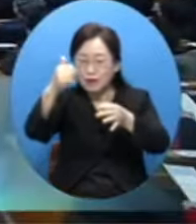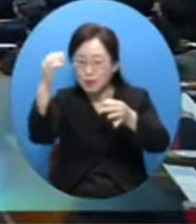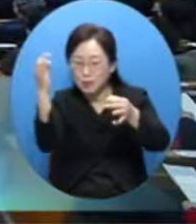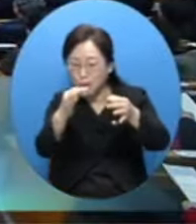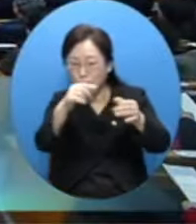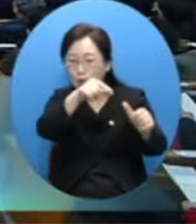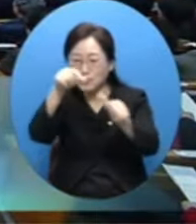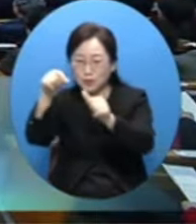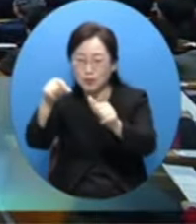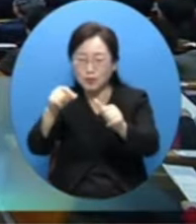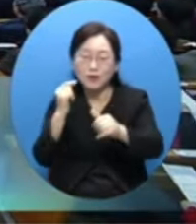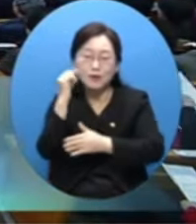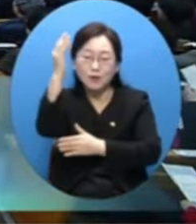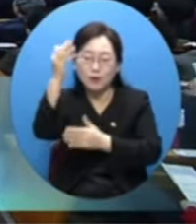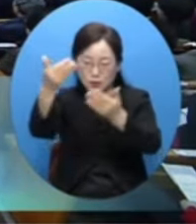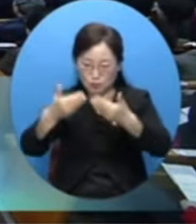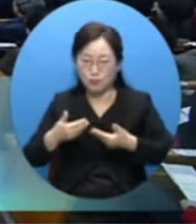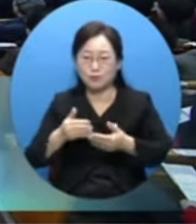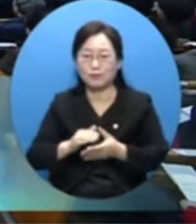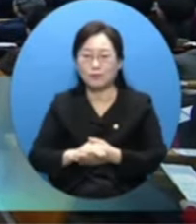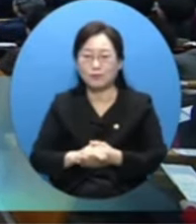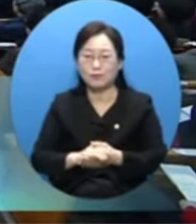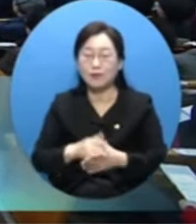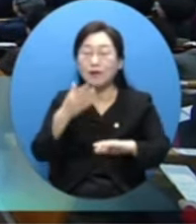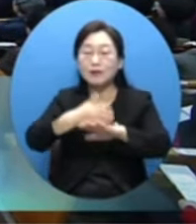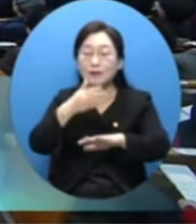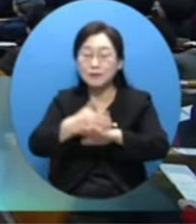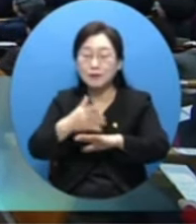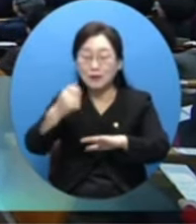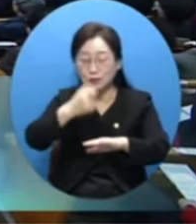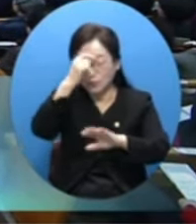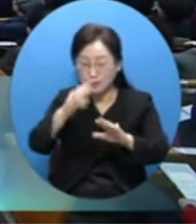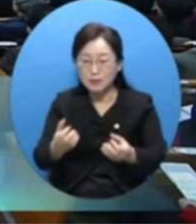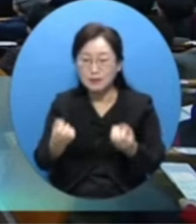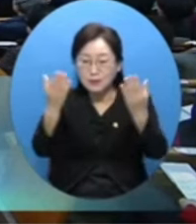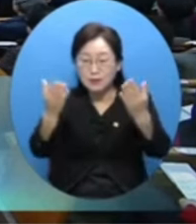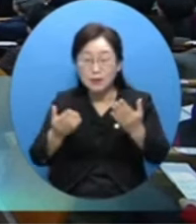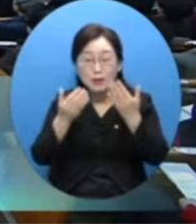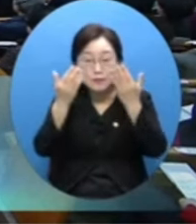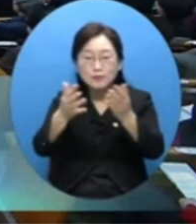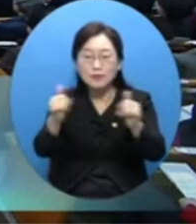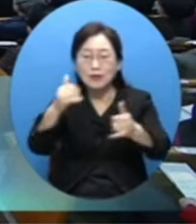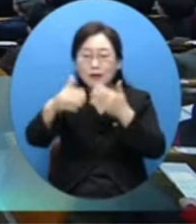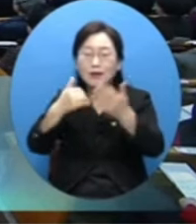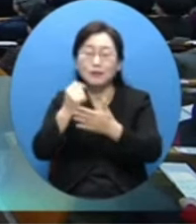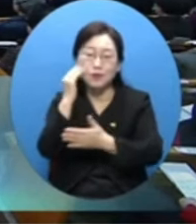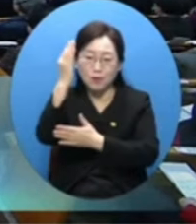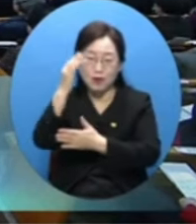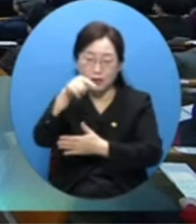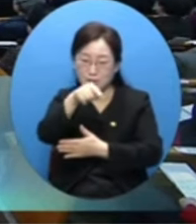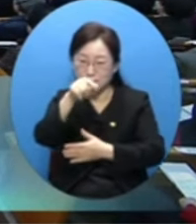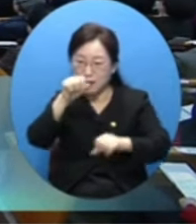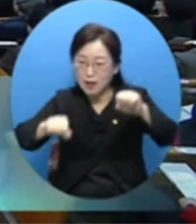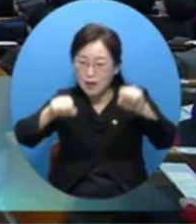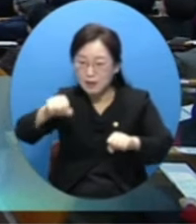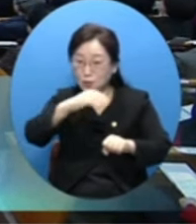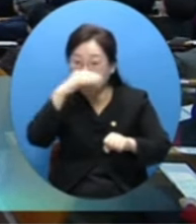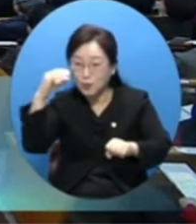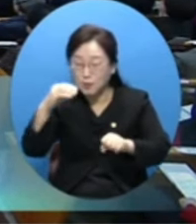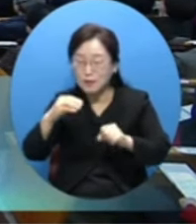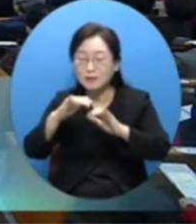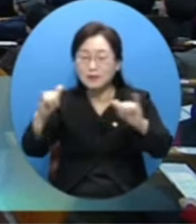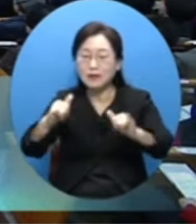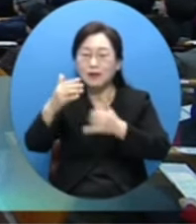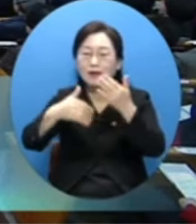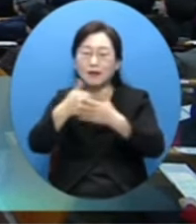나를 영화롭게 하리로다. 감사로 제사를 드린 자가 나를 영화롭게 하나니 그의 행위를 옳게 하는 자에게 내가 하나님의